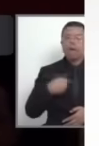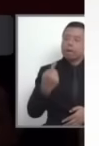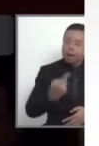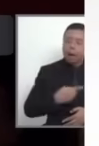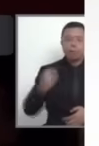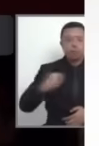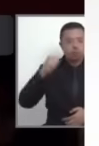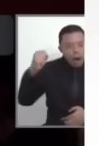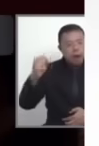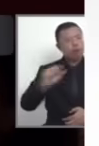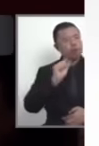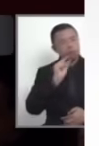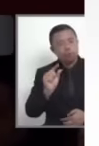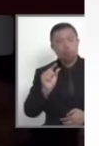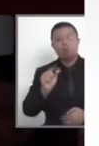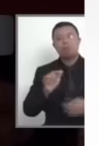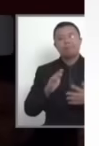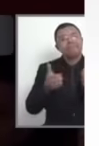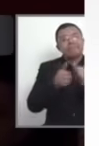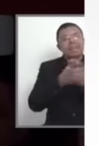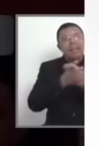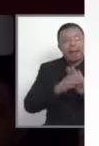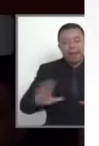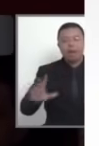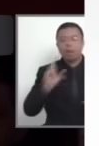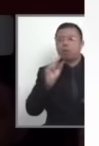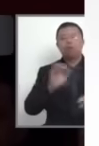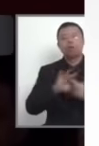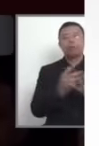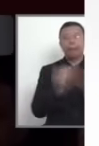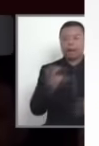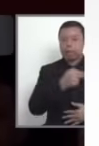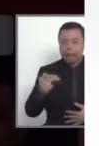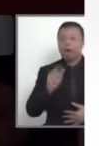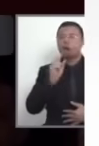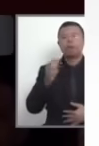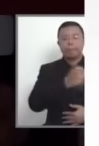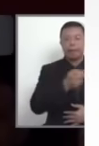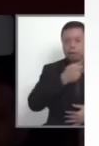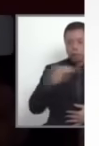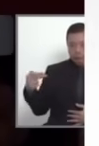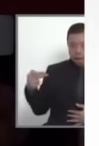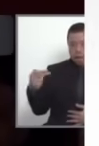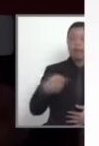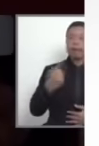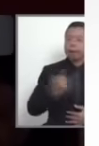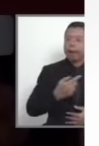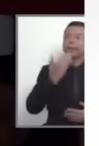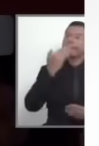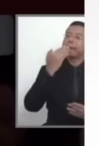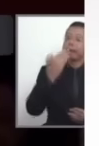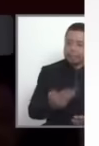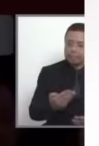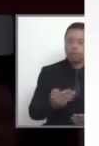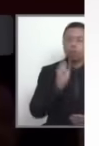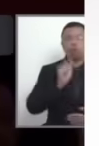pemilih mengambang yang sampai saat ini pilihannya itu masih bisa mendua atau mendiga, tapi bobotnya bisa di Mas Anies maupun di